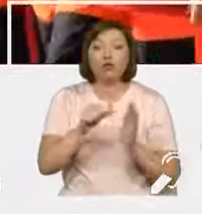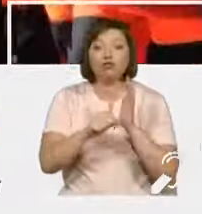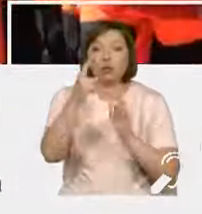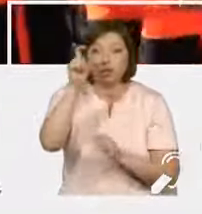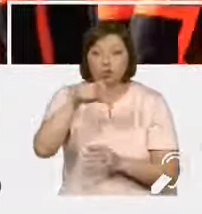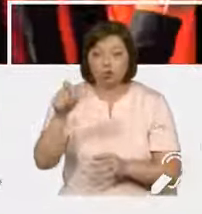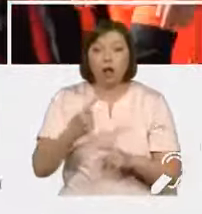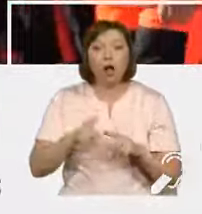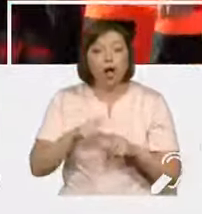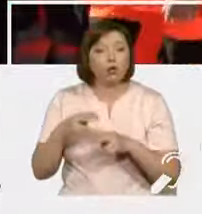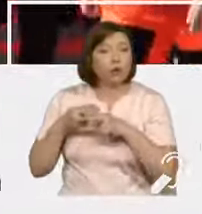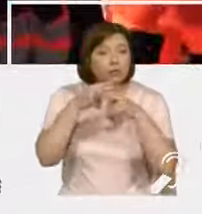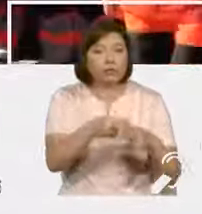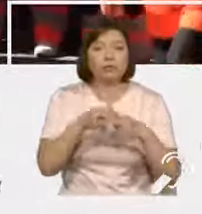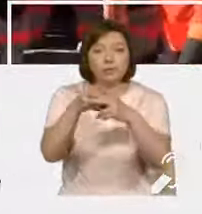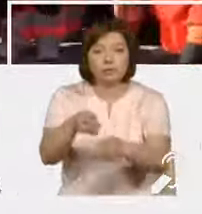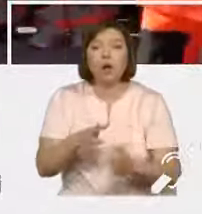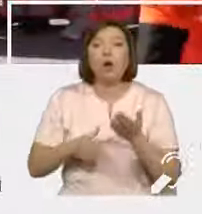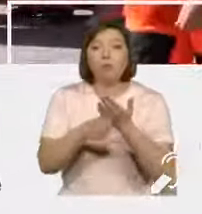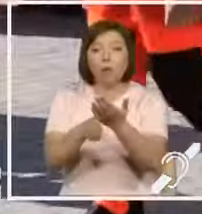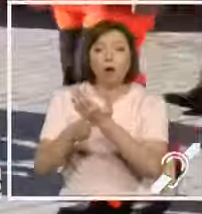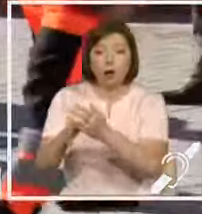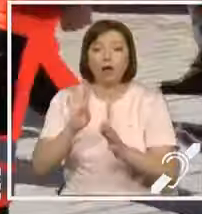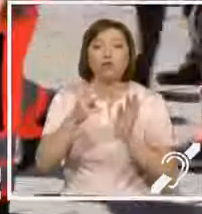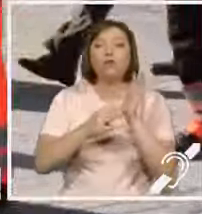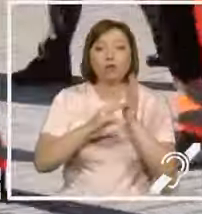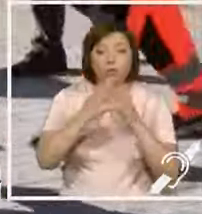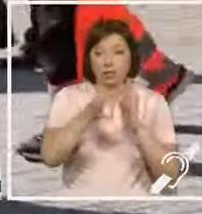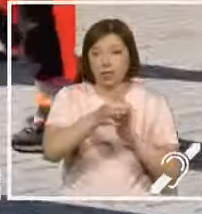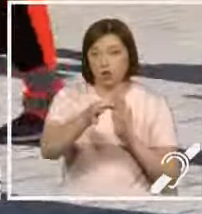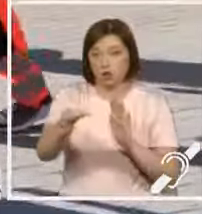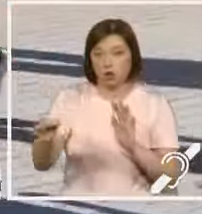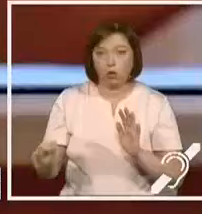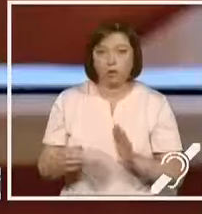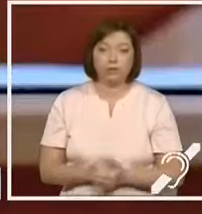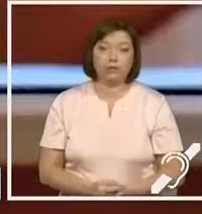angajați care intervin la urgențele medicale din peste 80 de localități.